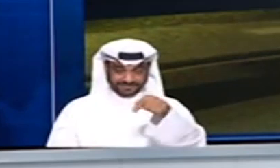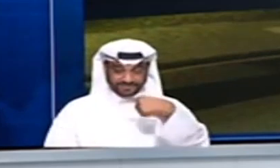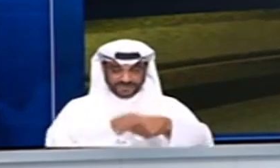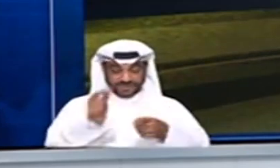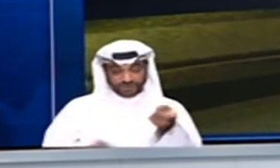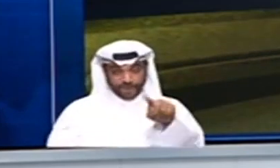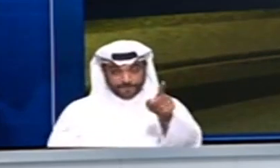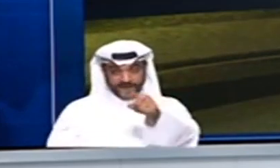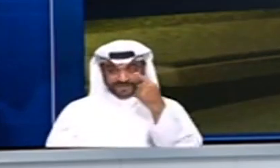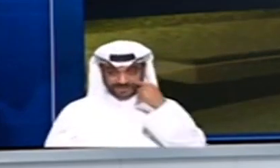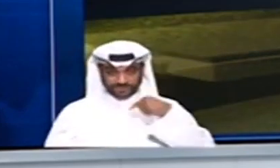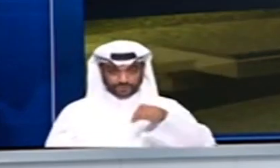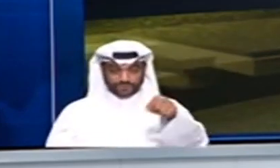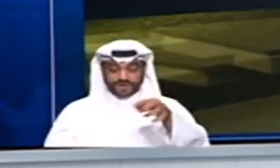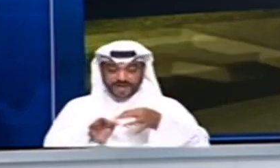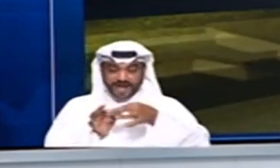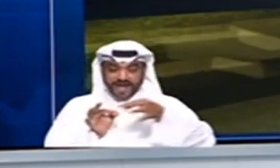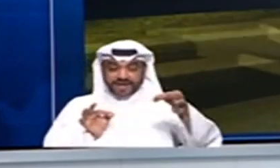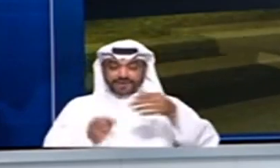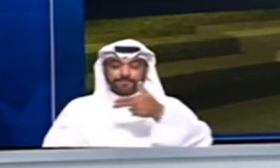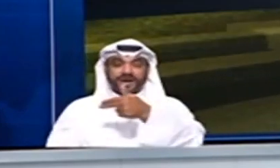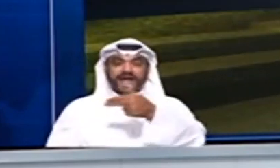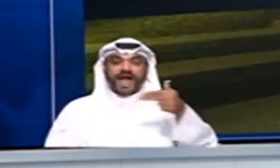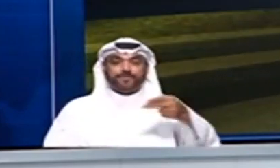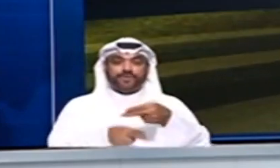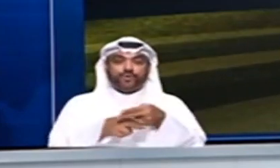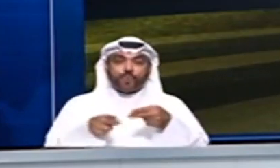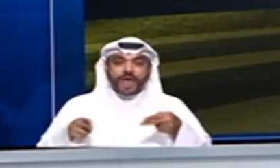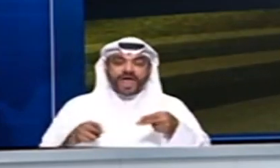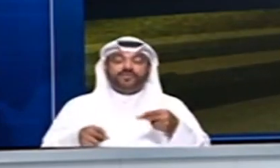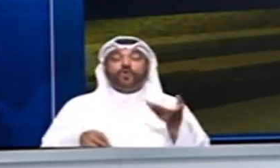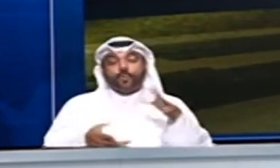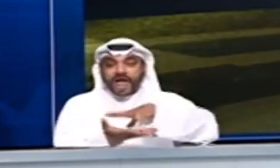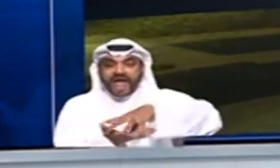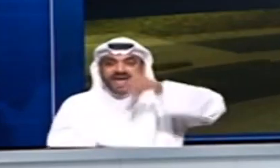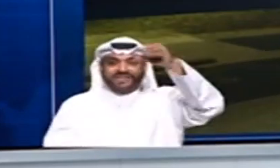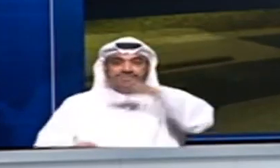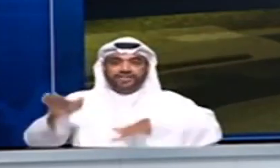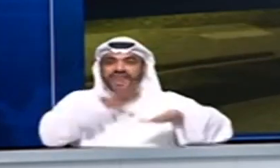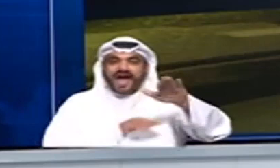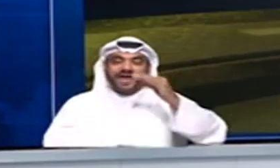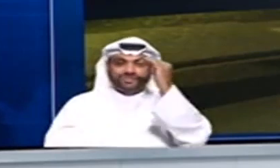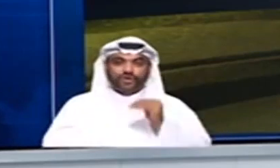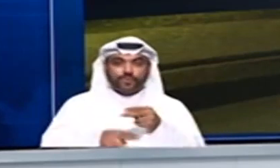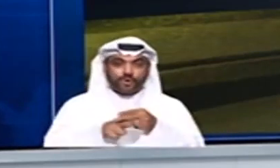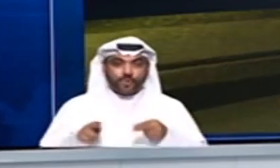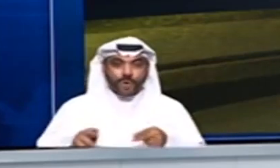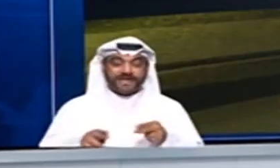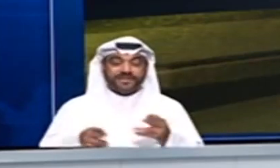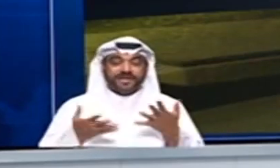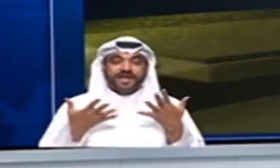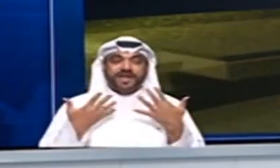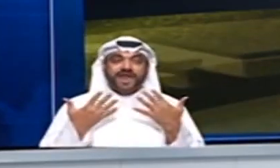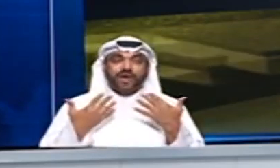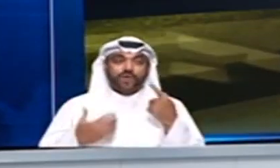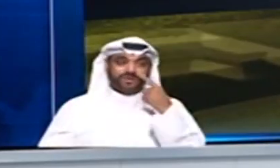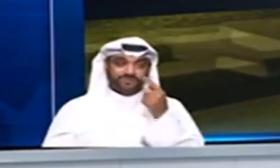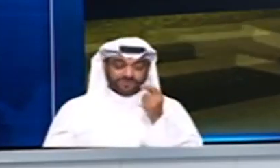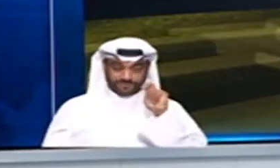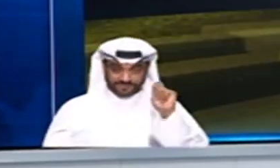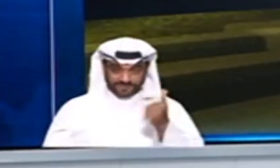الأيام القادمة خاصة في المناطق الغربية من البلاد وأيضا في الشاليهات جنوب الكويت. سرعة الرياح من 15 إلى 40 كيلومتر